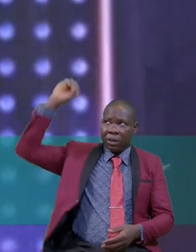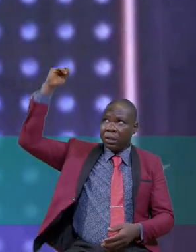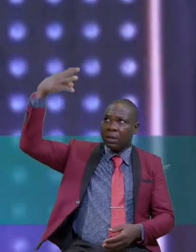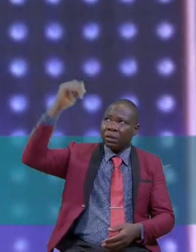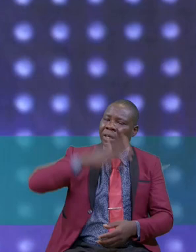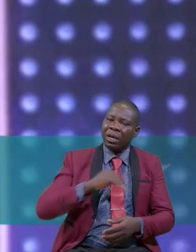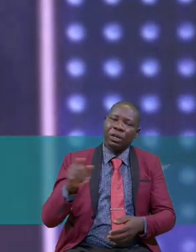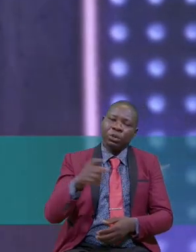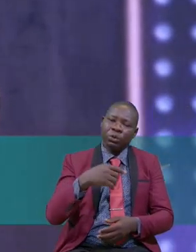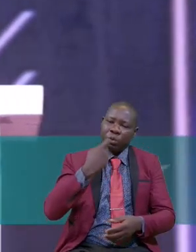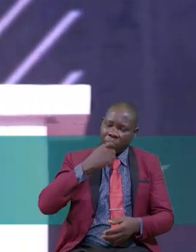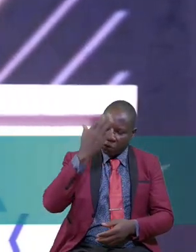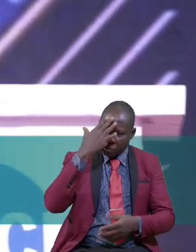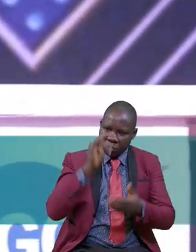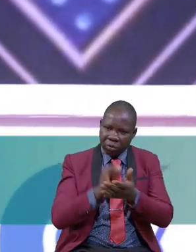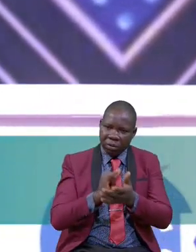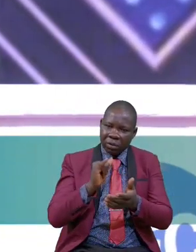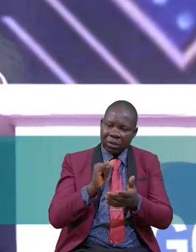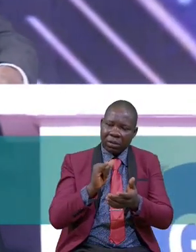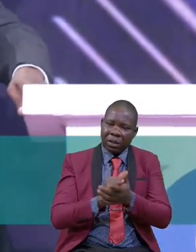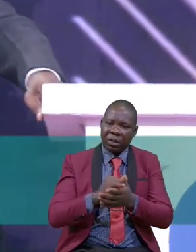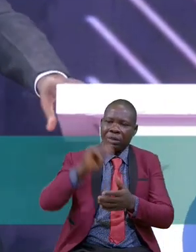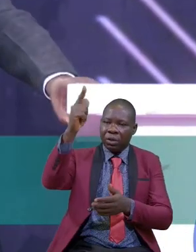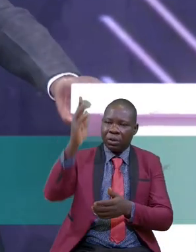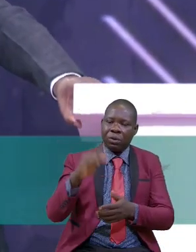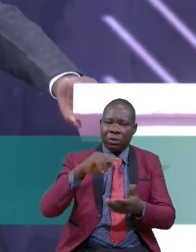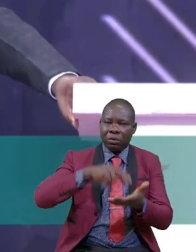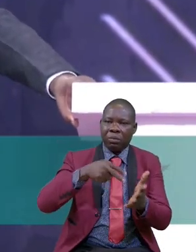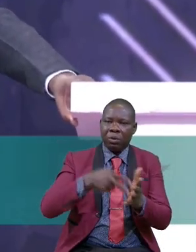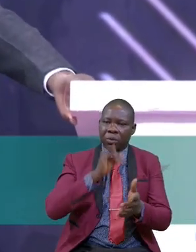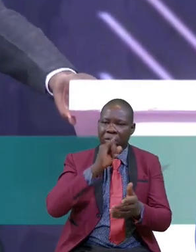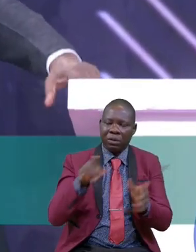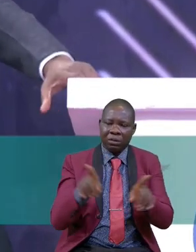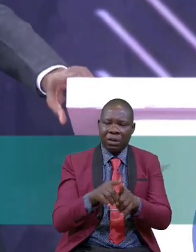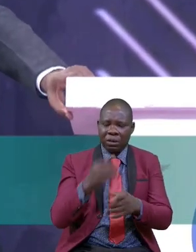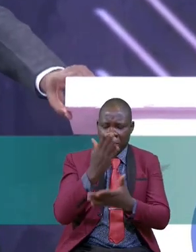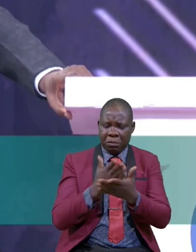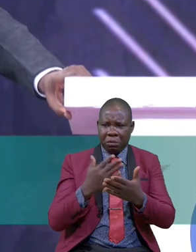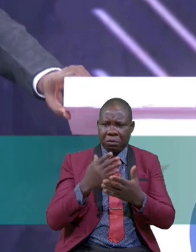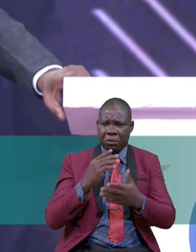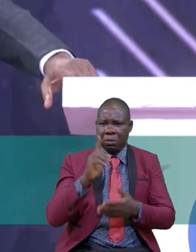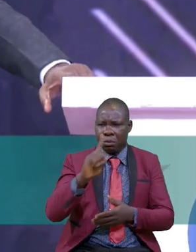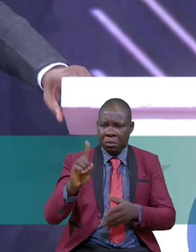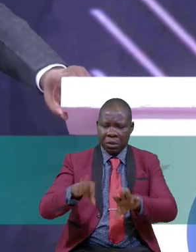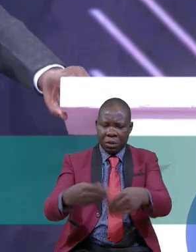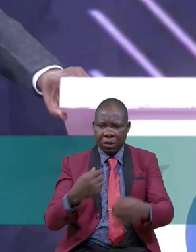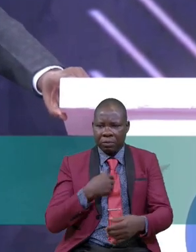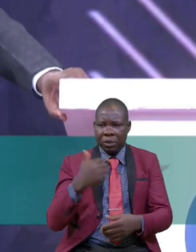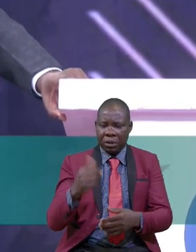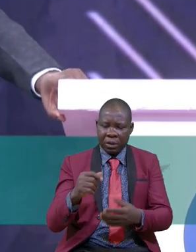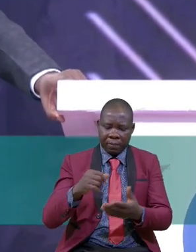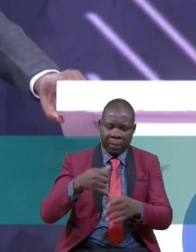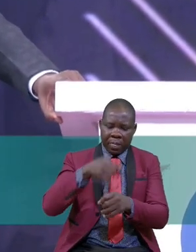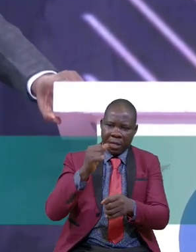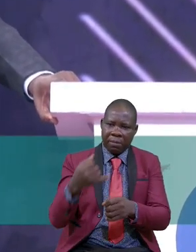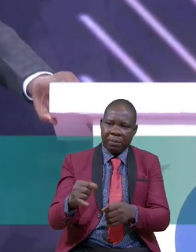également connaître le plan de Dieu. C'est comme quelqu'un qui me donne un bic. Il a quelque chose dans l'esprit. Et j'ai dit,